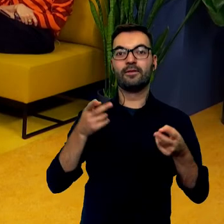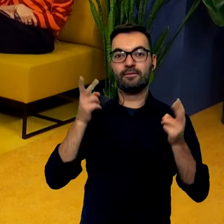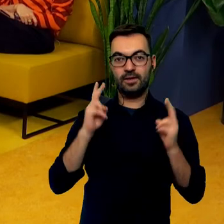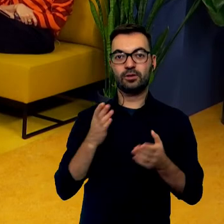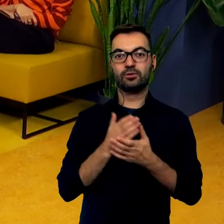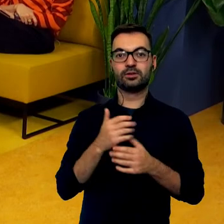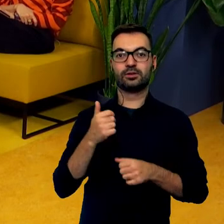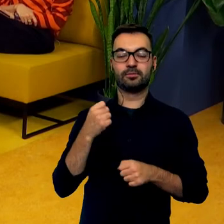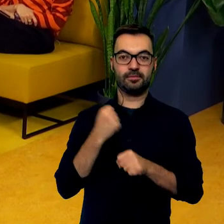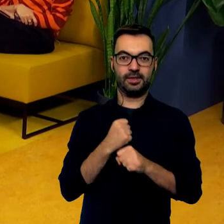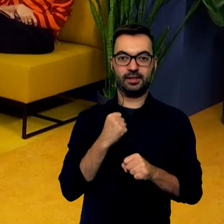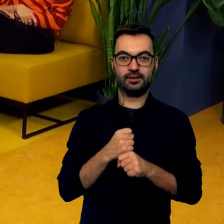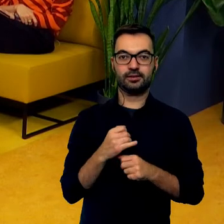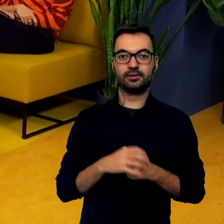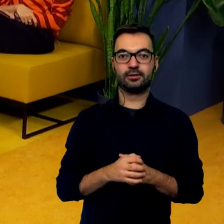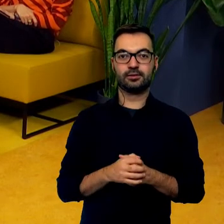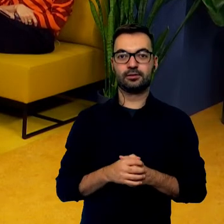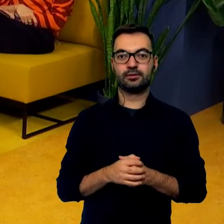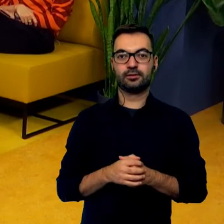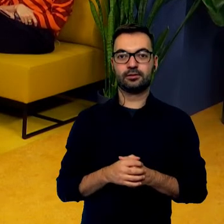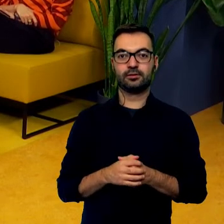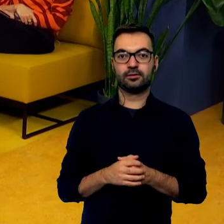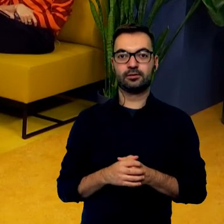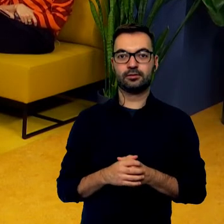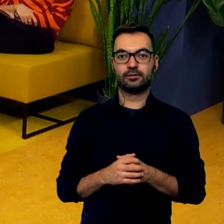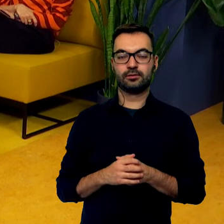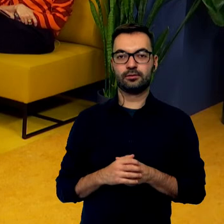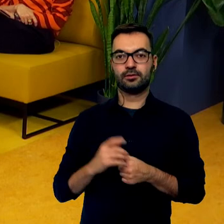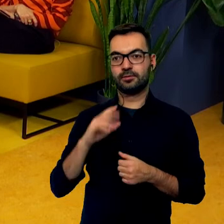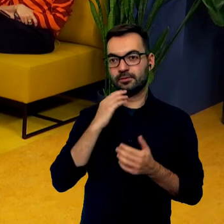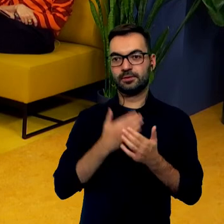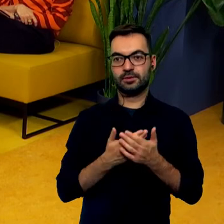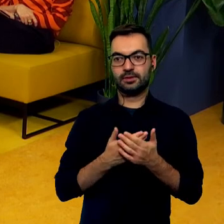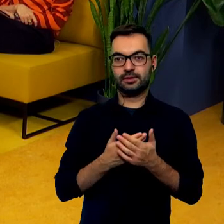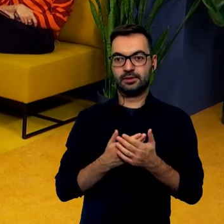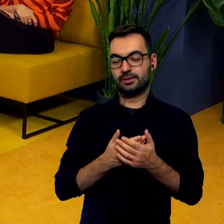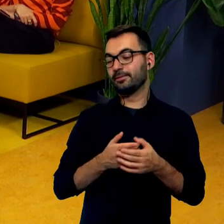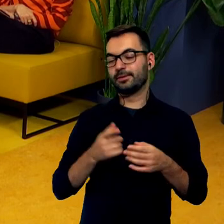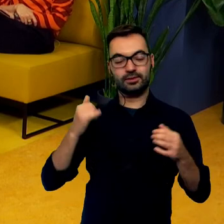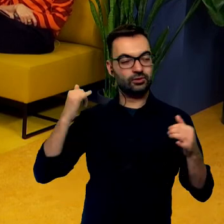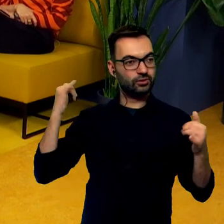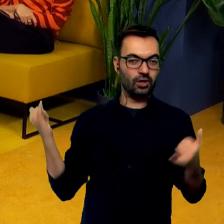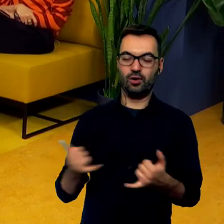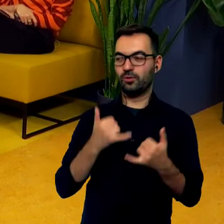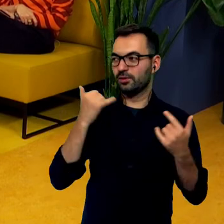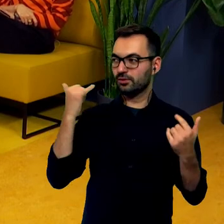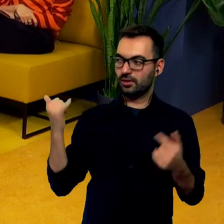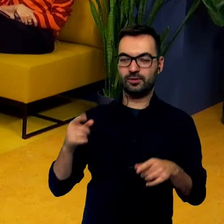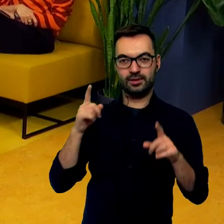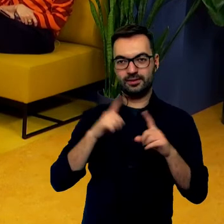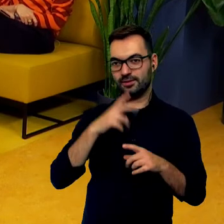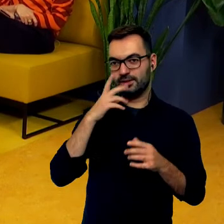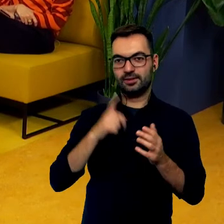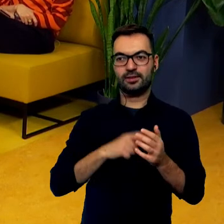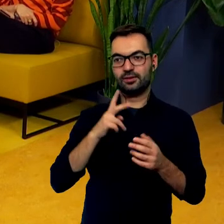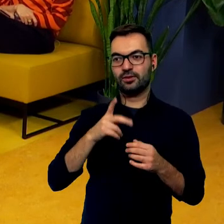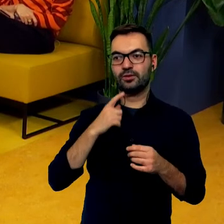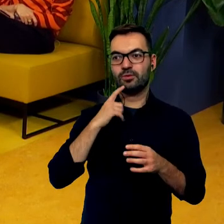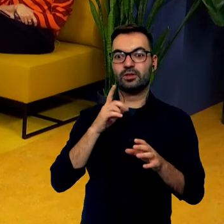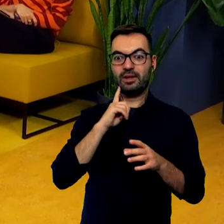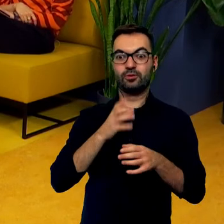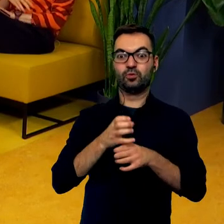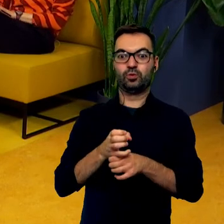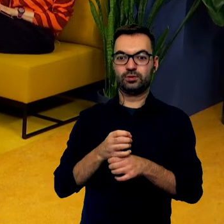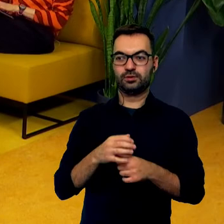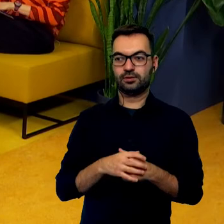zawodzie i jest to, no niestety powiem szczerze, zjawisko permanentne, tak? Że właśnie, czy ktoś cię